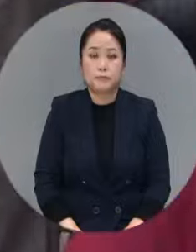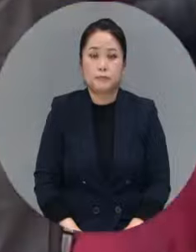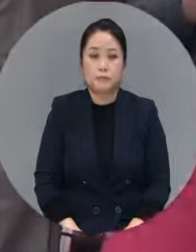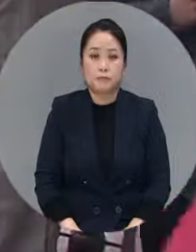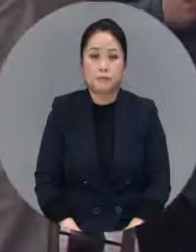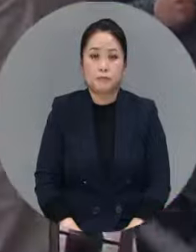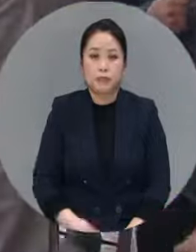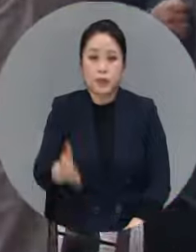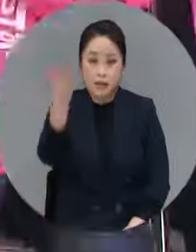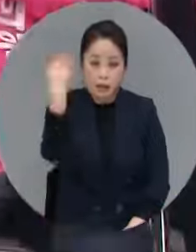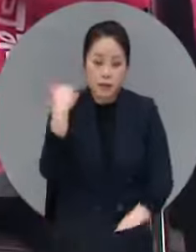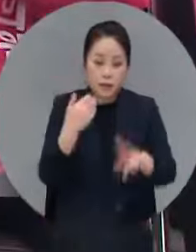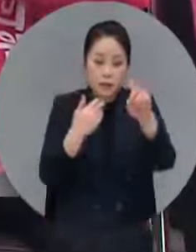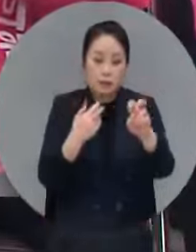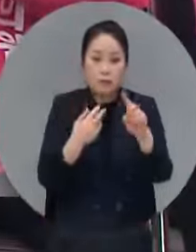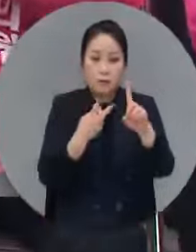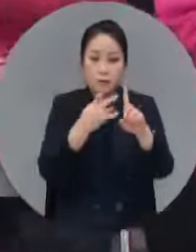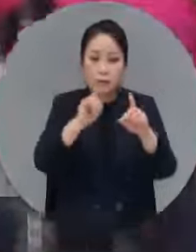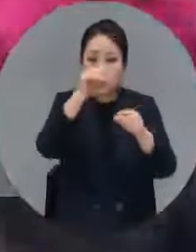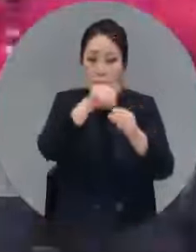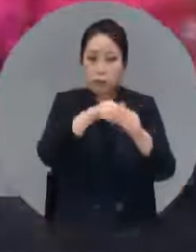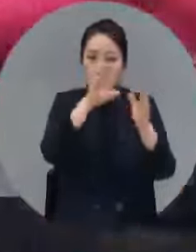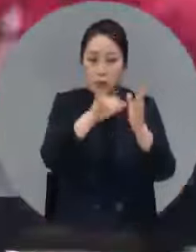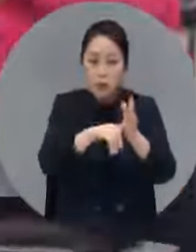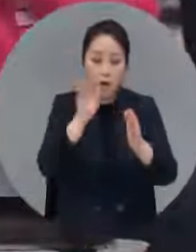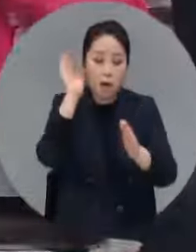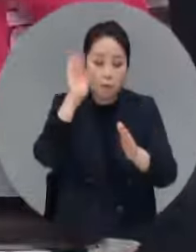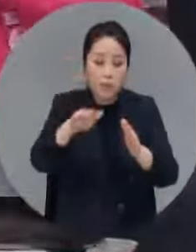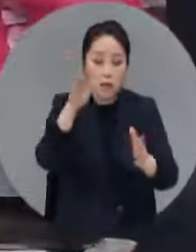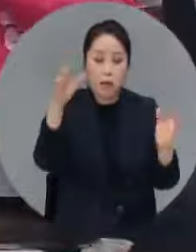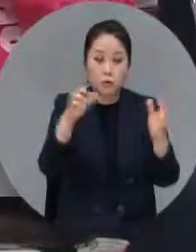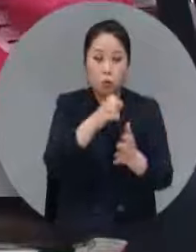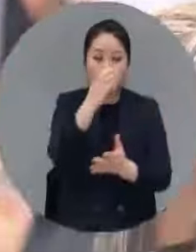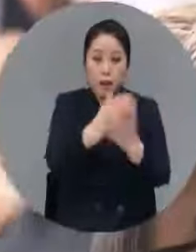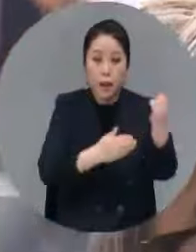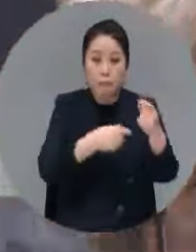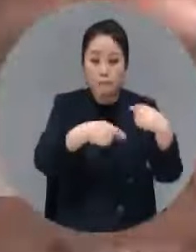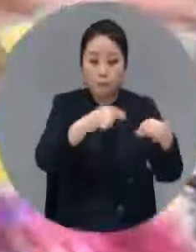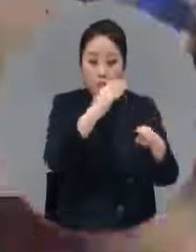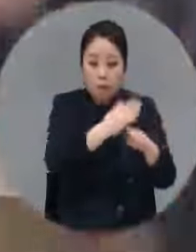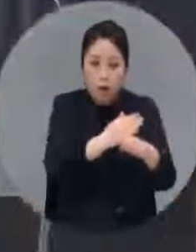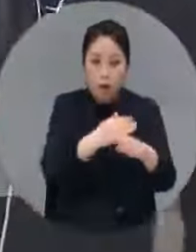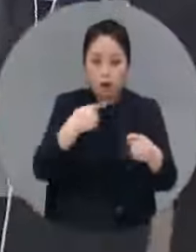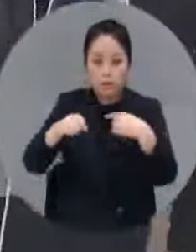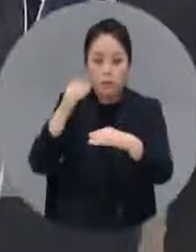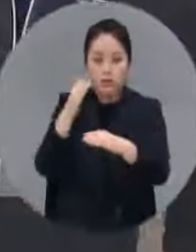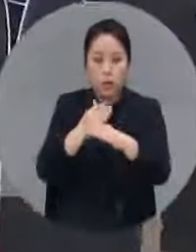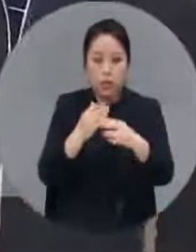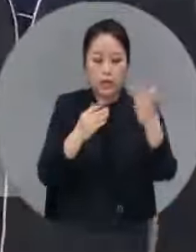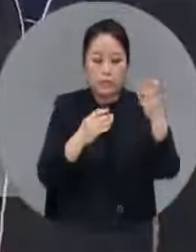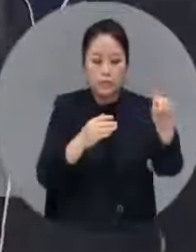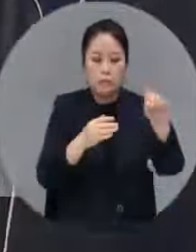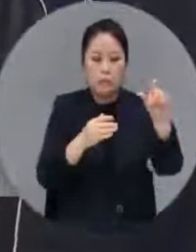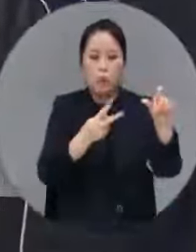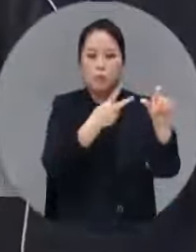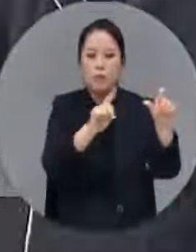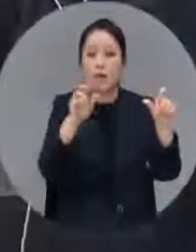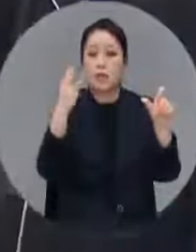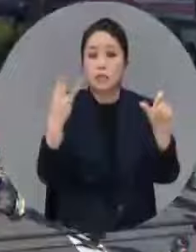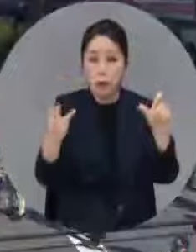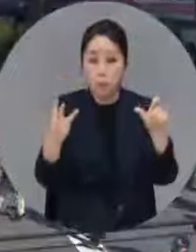지난 21대 총선에서 미래통합당과 더불어민주당이 15대 3으로부터 보여줬던